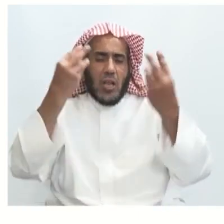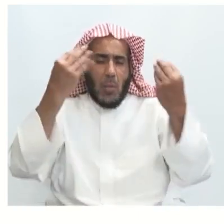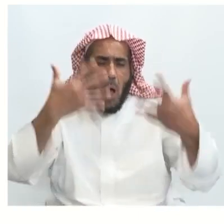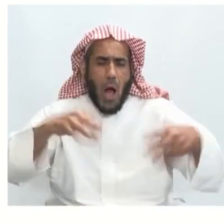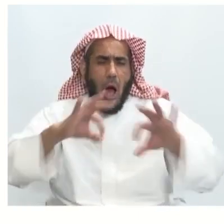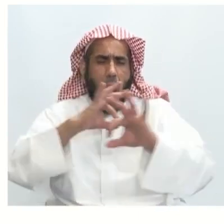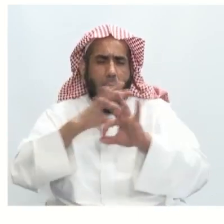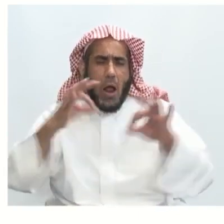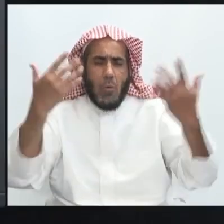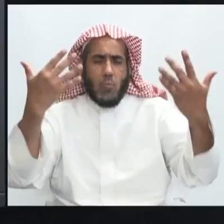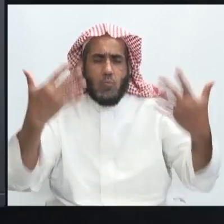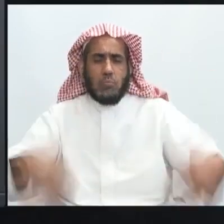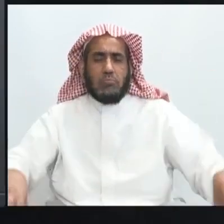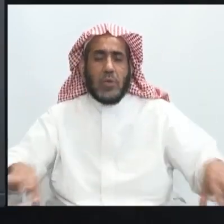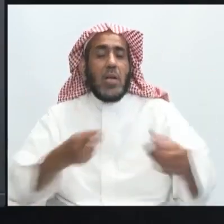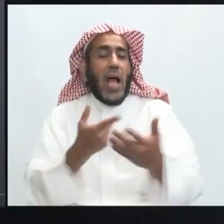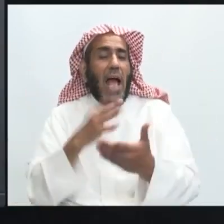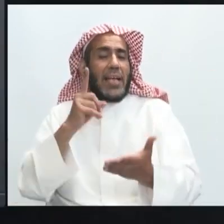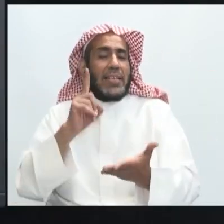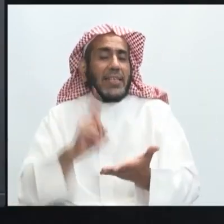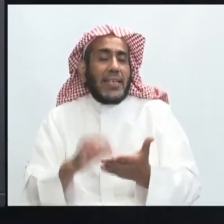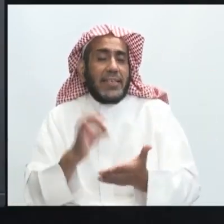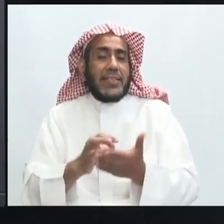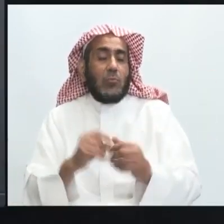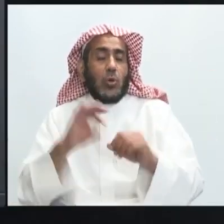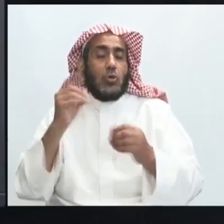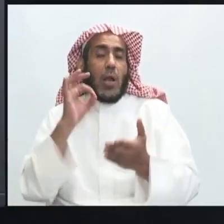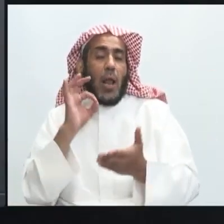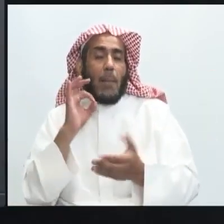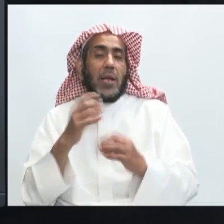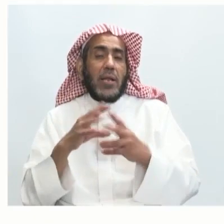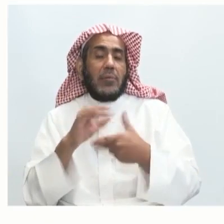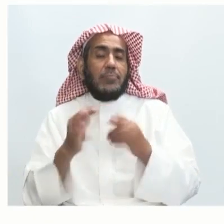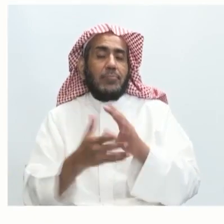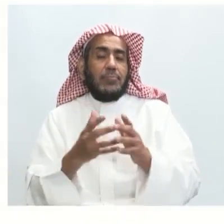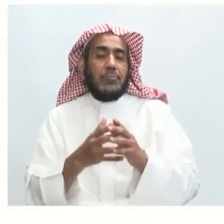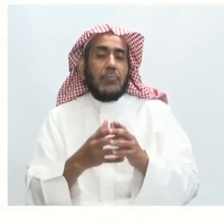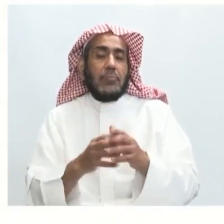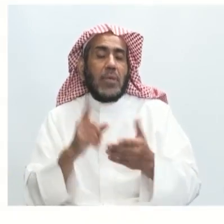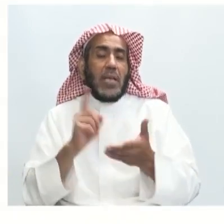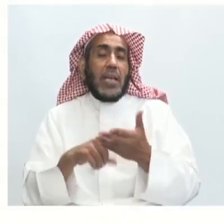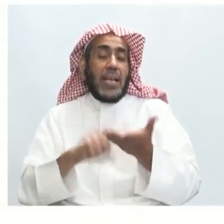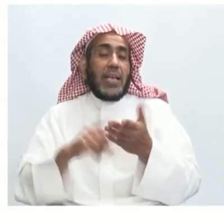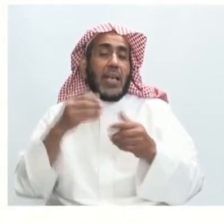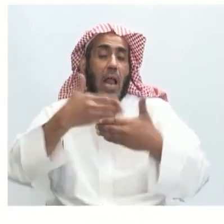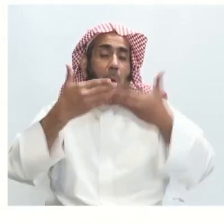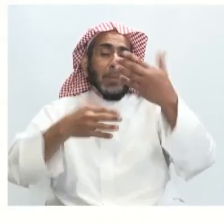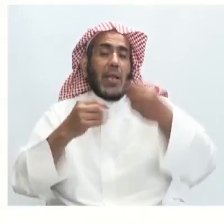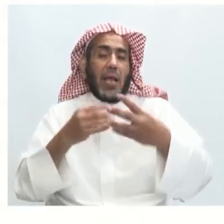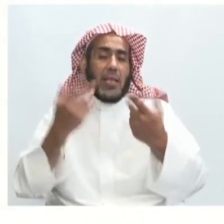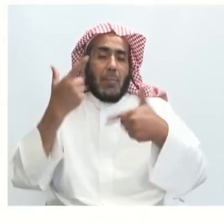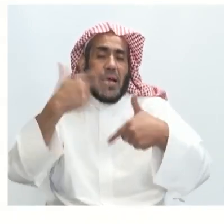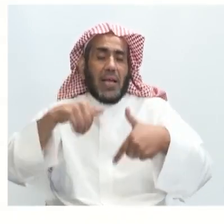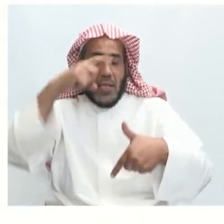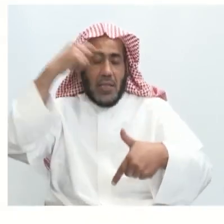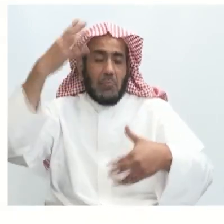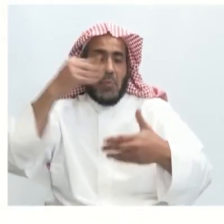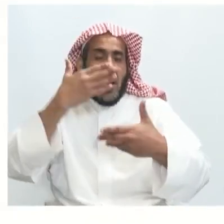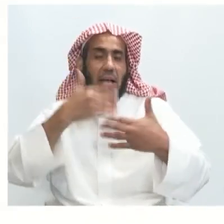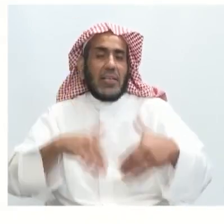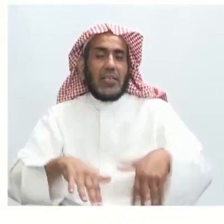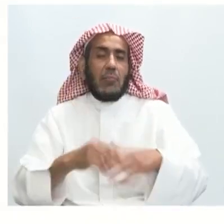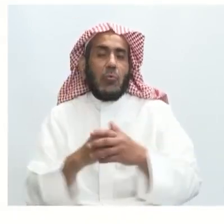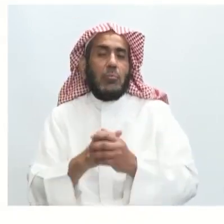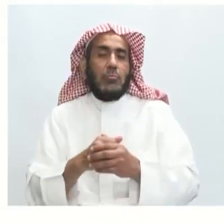باقيه اين التاكيد الجمل الخبريه هنا ايضا ان البناء اذا من هدى جانبه ان